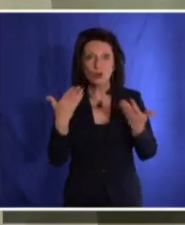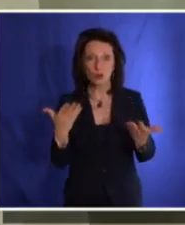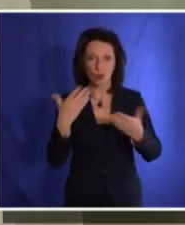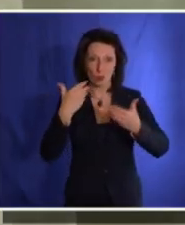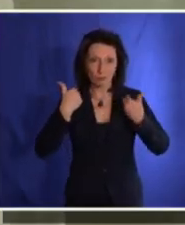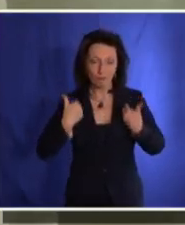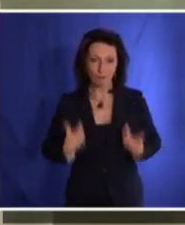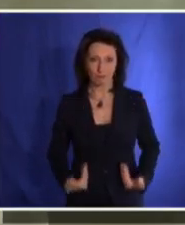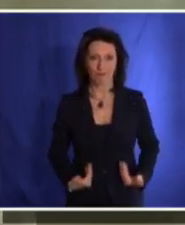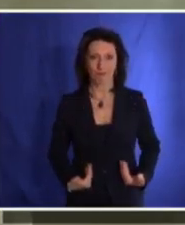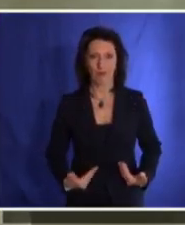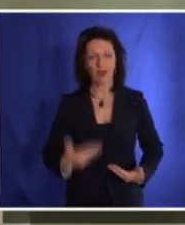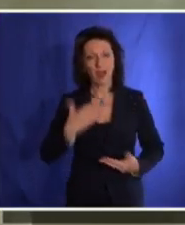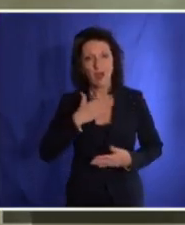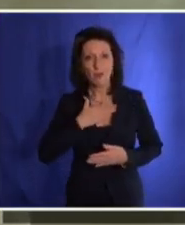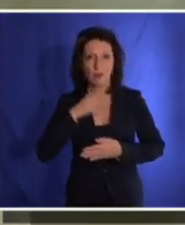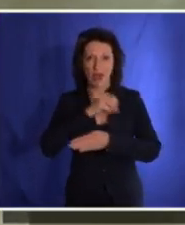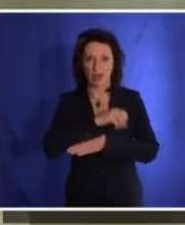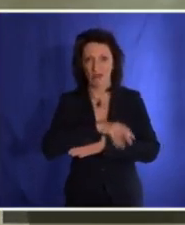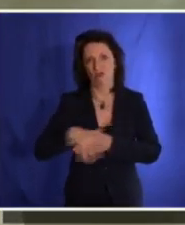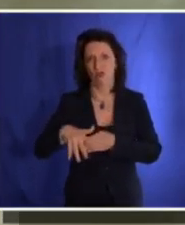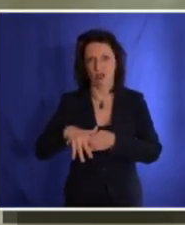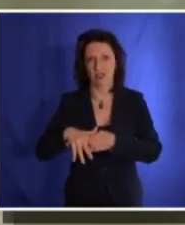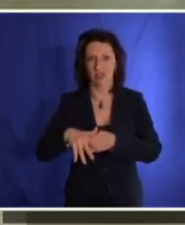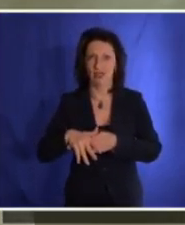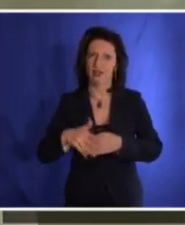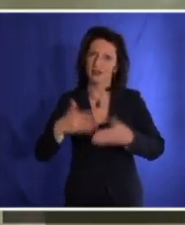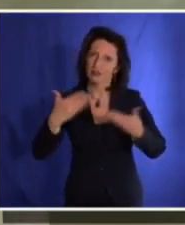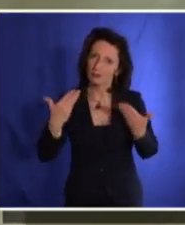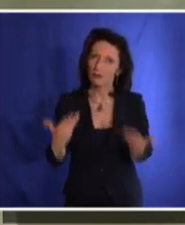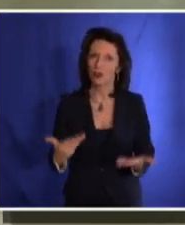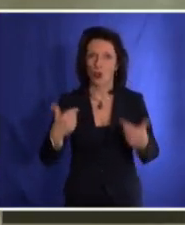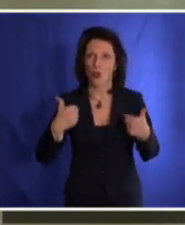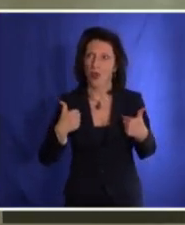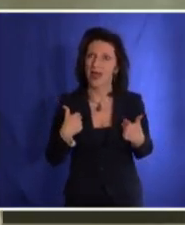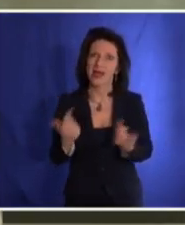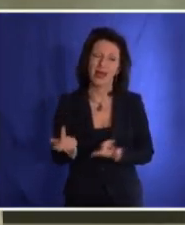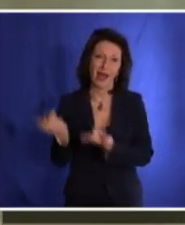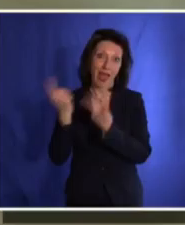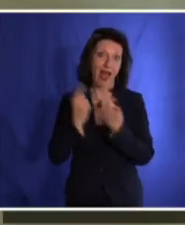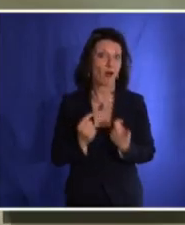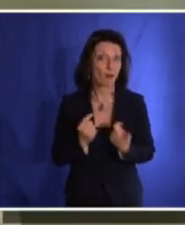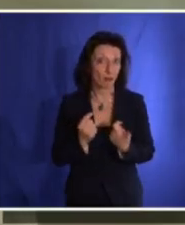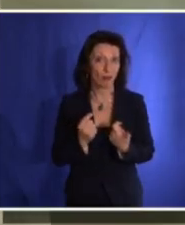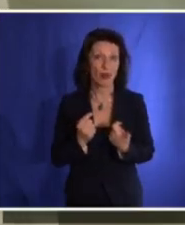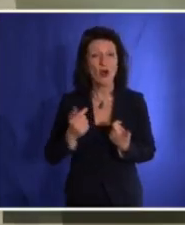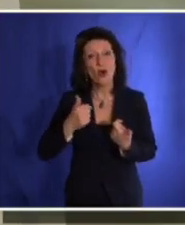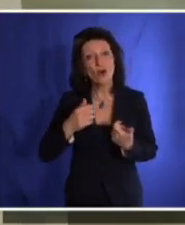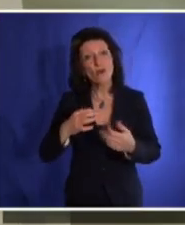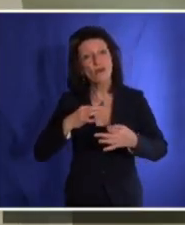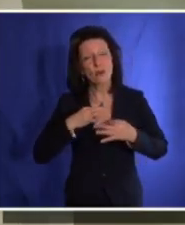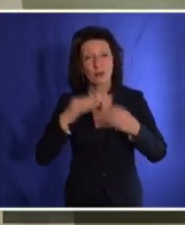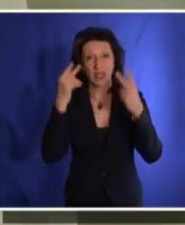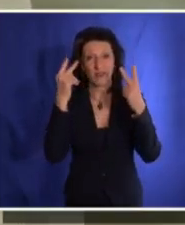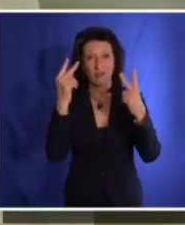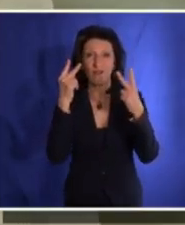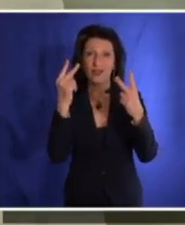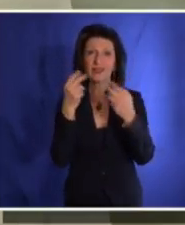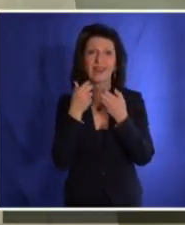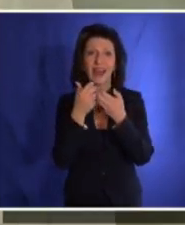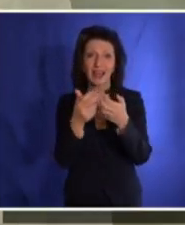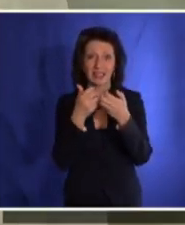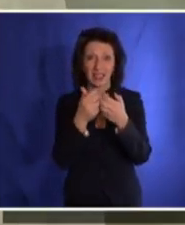Das sind meine Wurzeln, da komme ich her. Und mir ist es heute wichtig, euch das